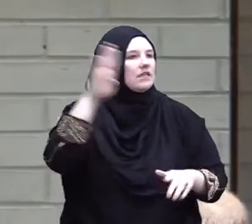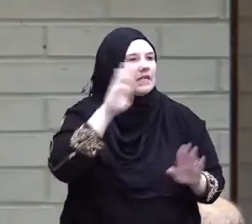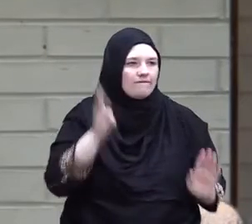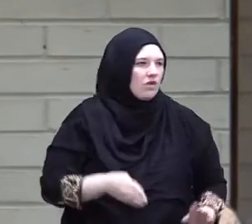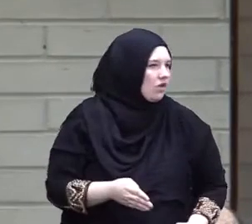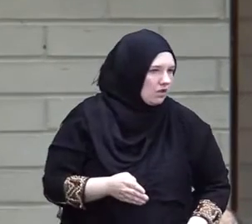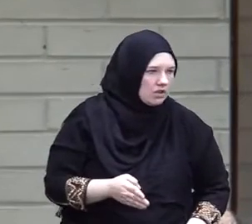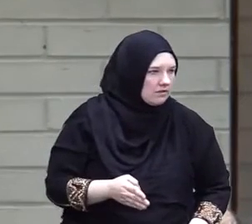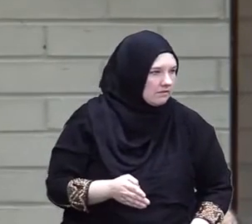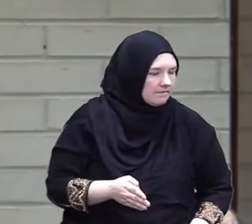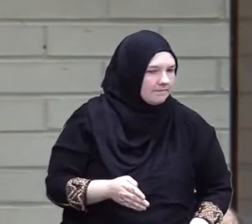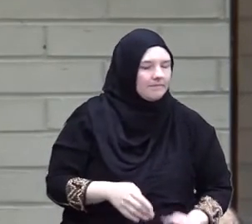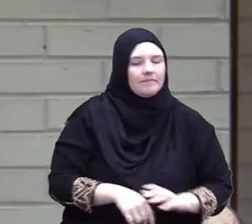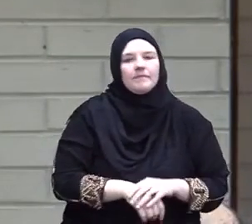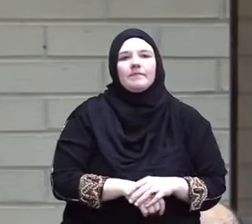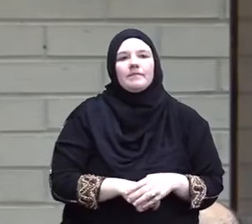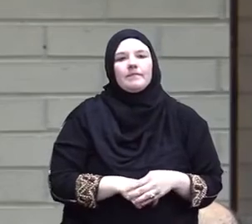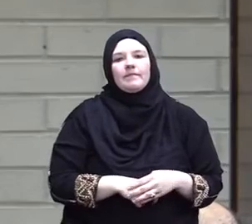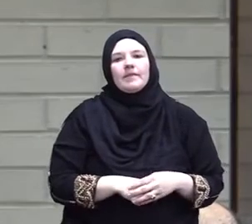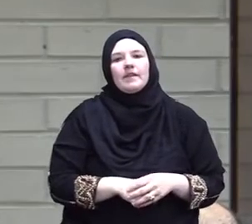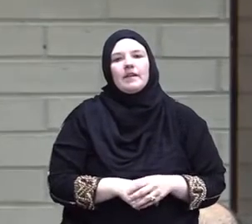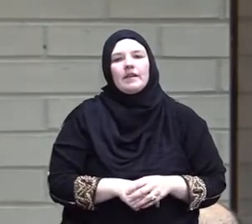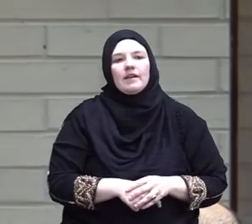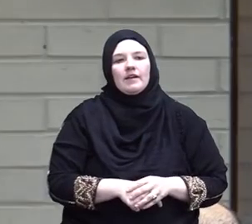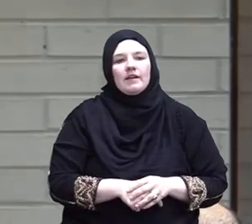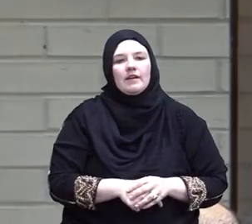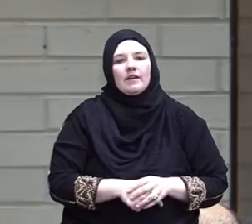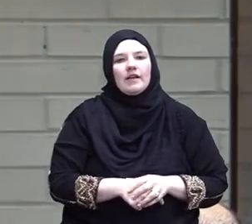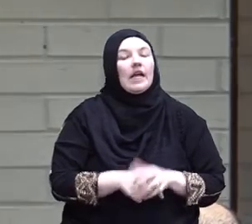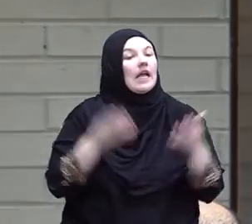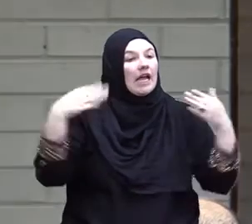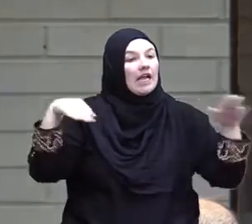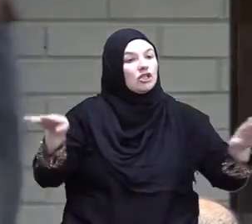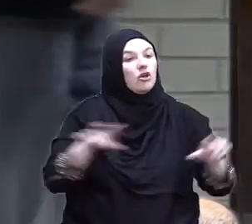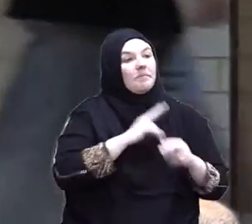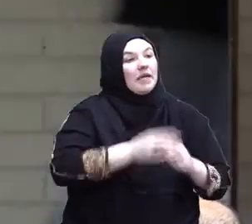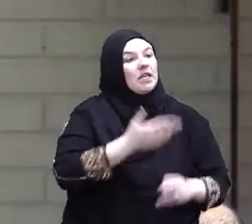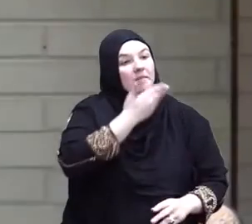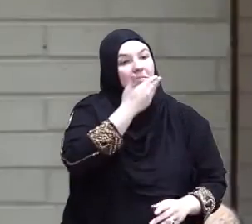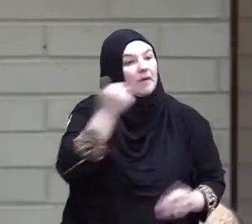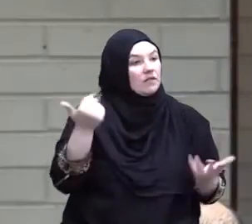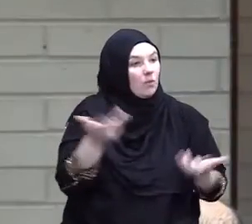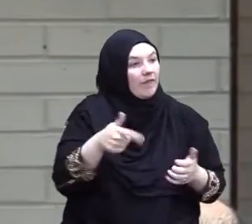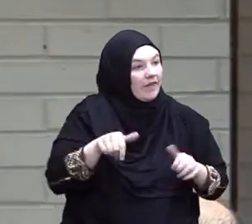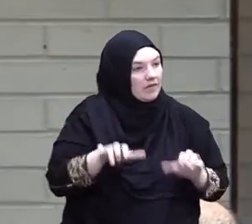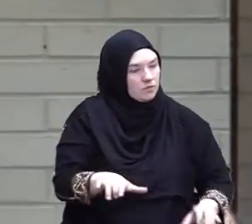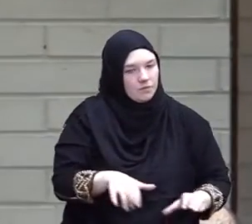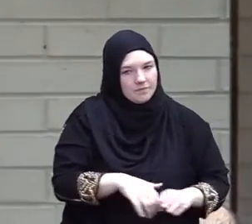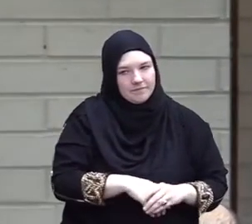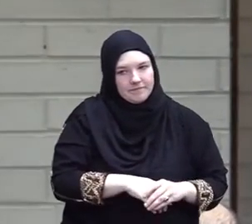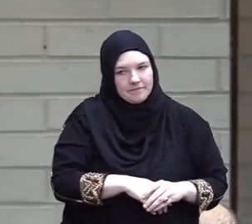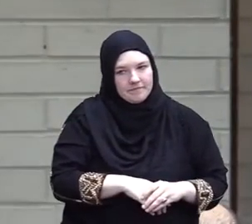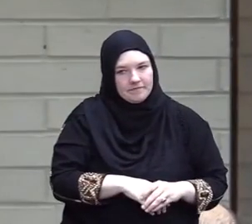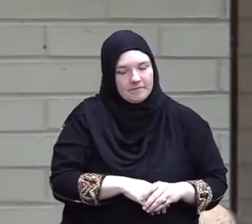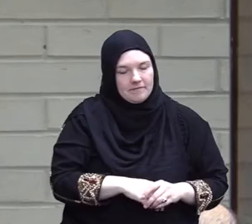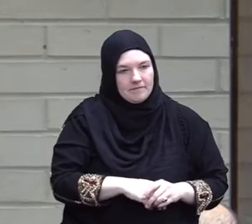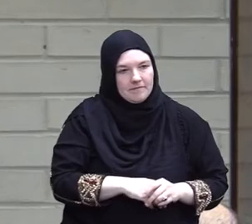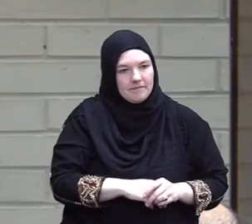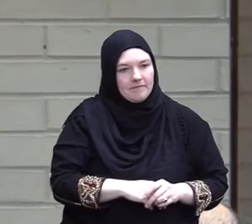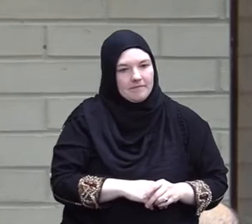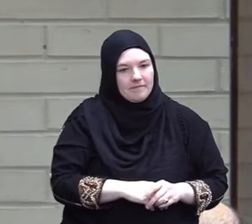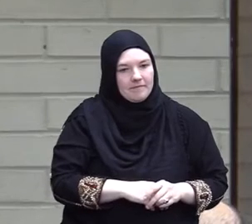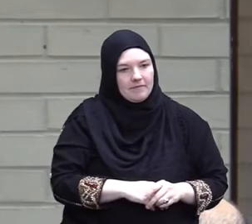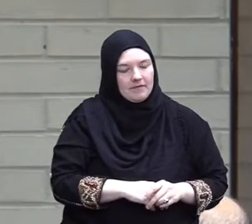And they mention the best of what they do, which is نُسَبِّحُ بِحَمْدِكَ وَنُقَدِّسُ لَكَ